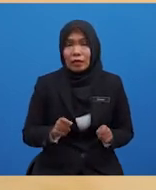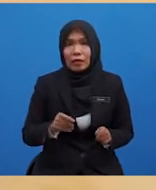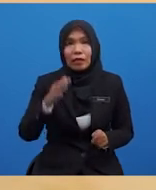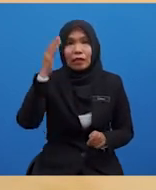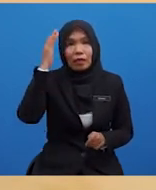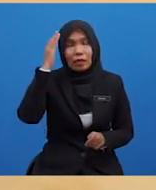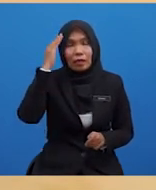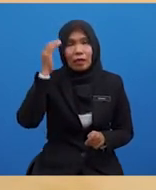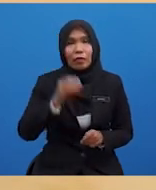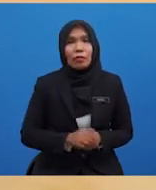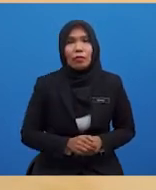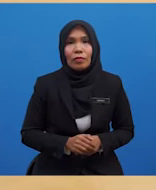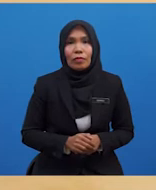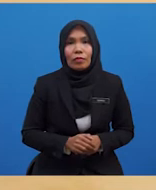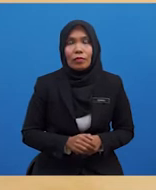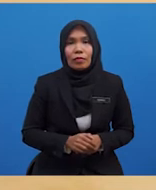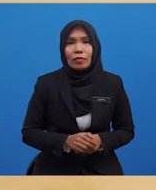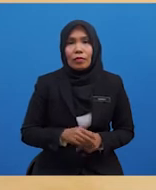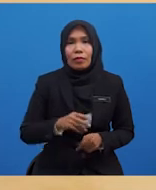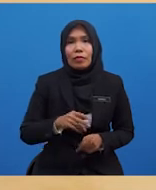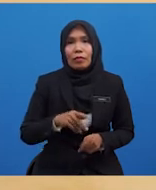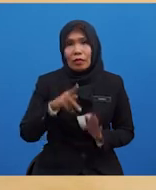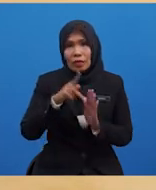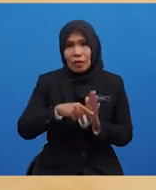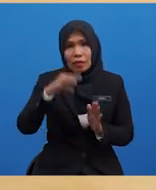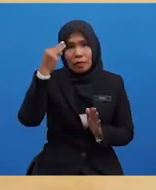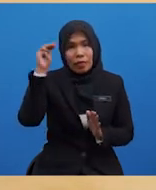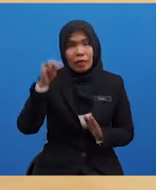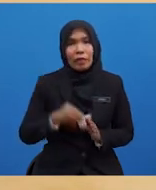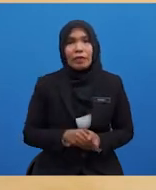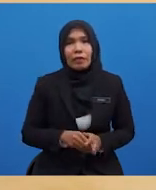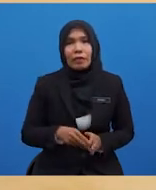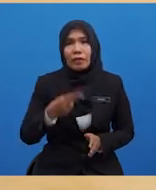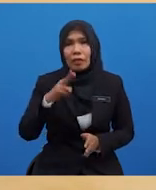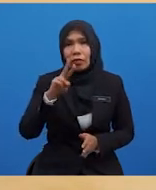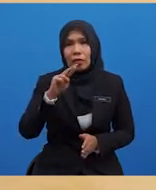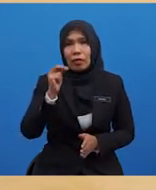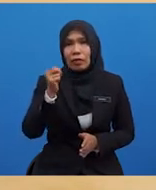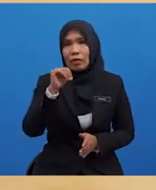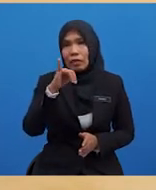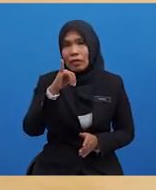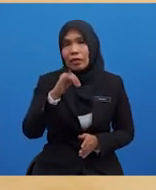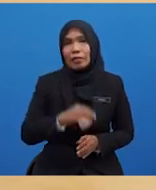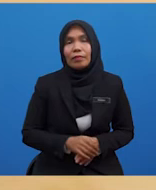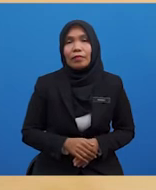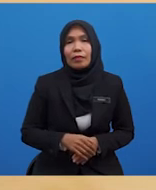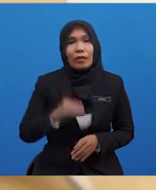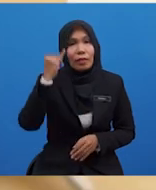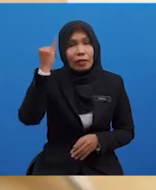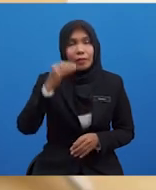menghurai idea dengan baik untuk mendapat markah yang paling maksima.